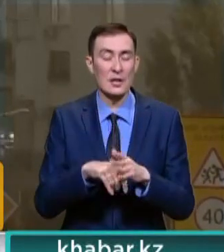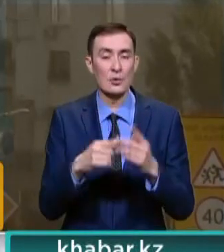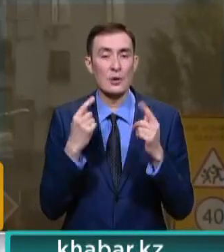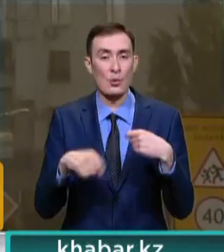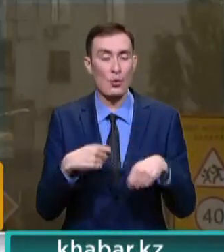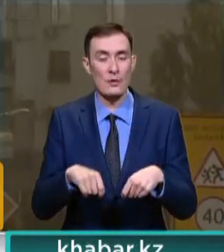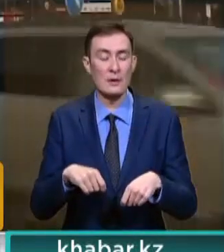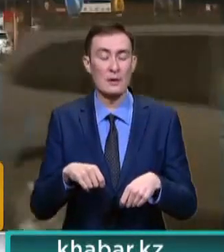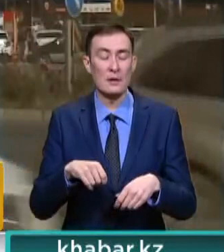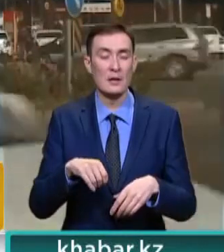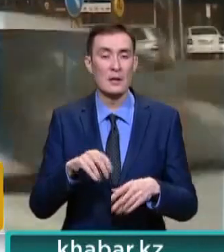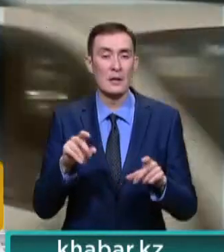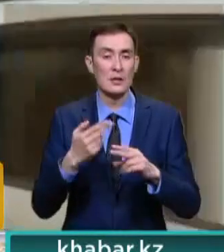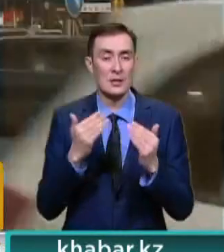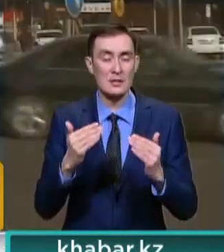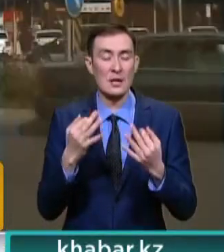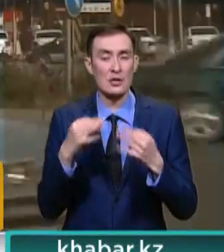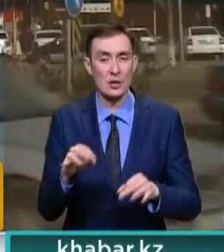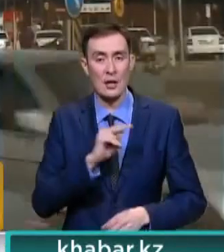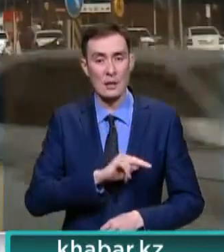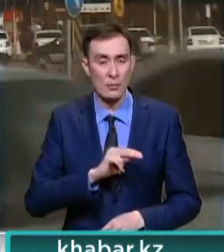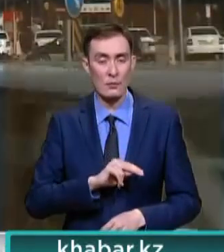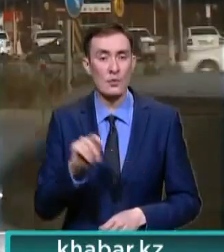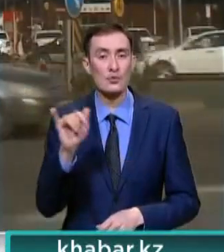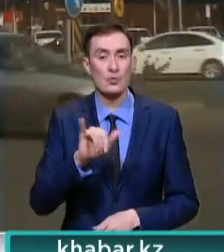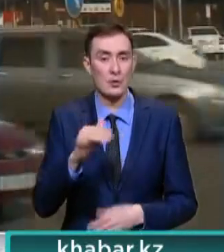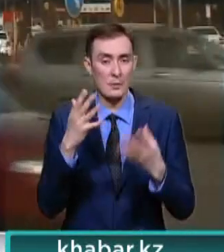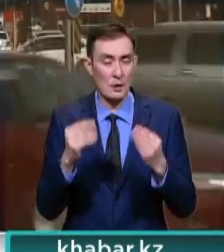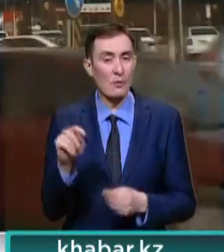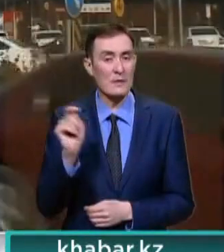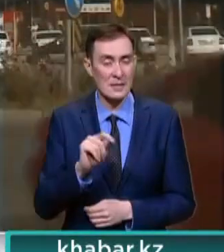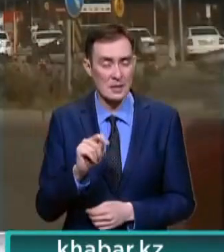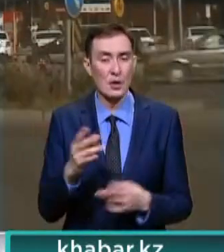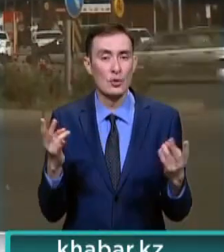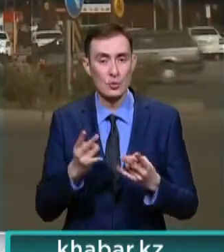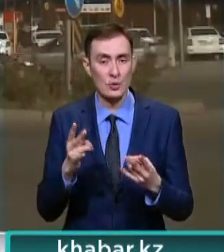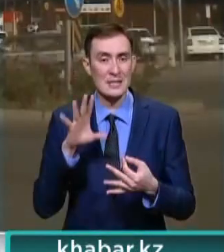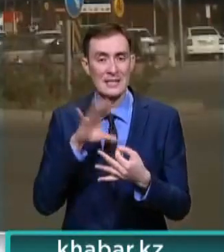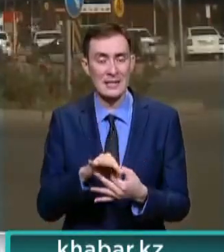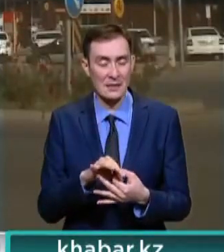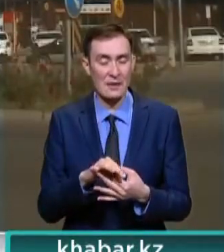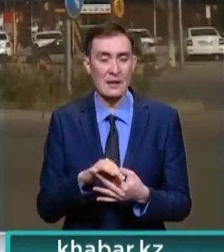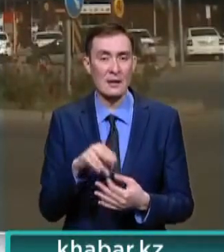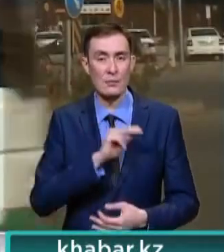ТРЦ, торговых домов. Теперь им разрешено работать по субботам. Но в воскресенье придется закрыть двери для посетителей.